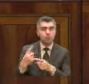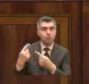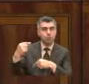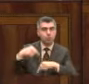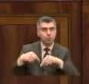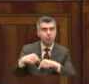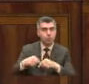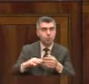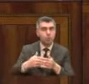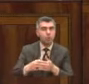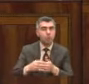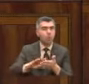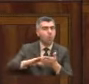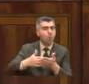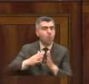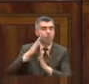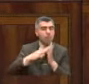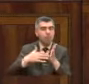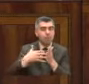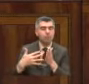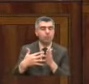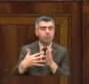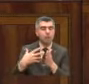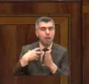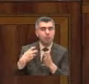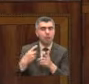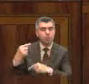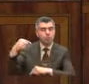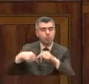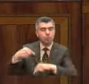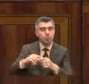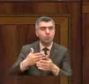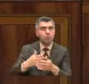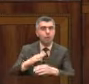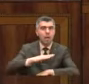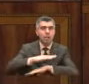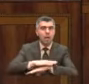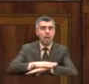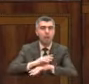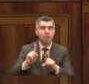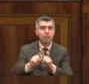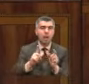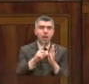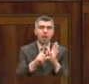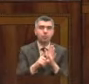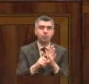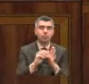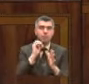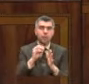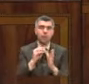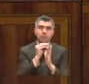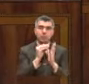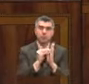الخصوص، فكل البرامج وكل المستثمرين بدون استثناء ينبغي أن يخضعوا لهذه